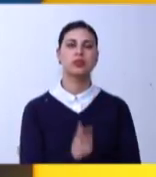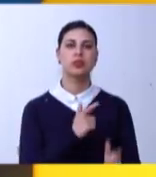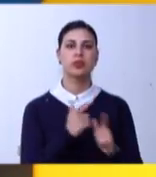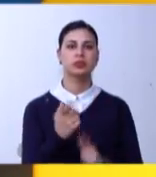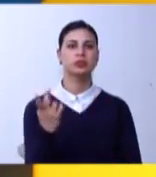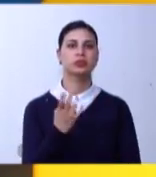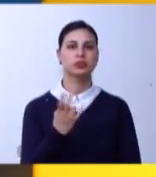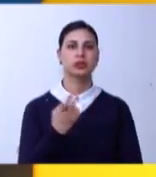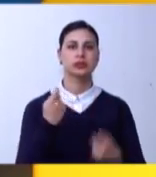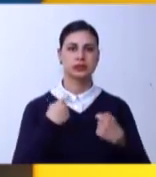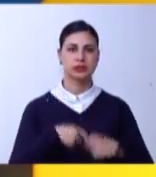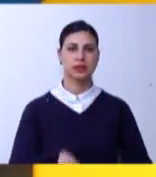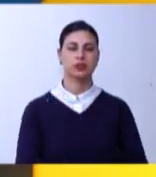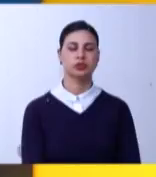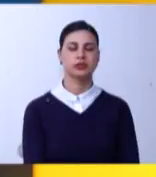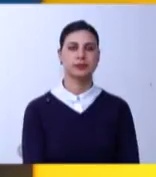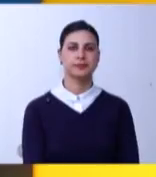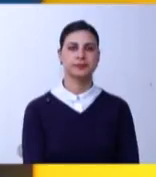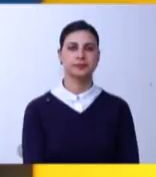უნდა სამოსი.